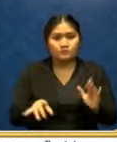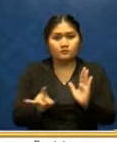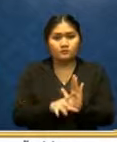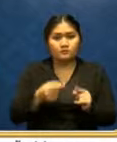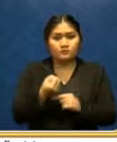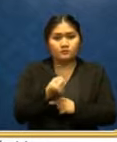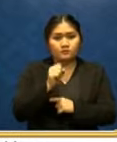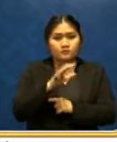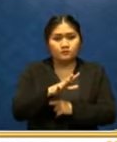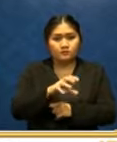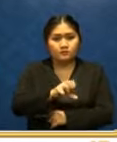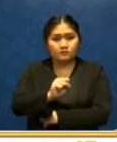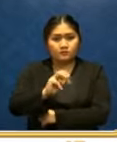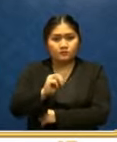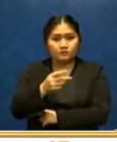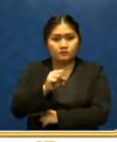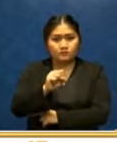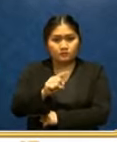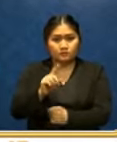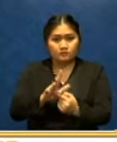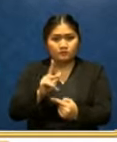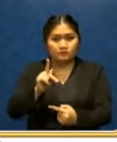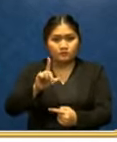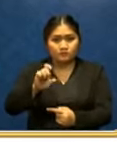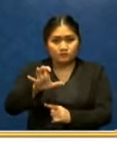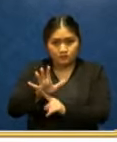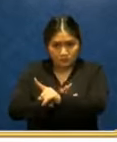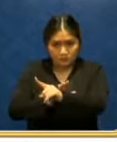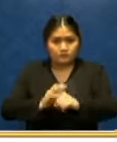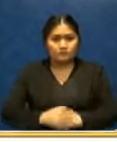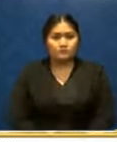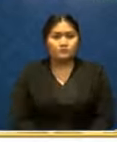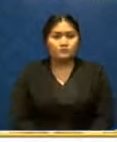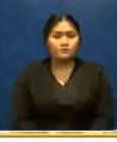15นายสมศักดิ์บุญประชม ขอบคุณครับต่อไปเป็น